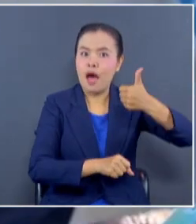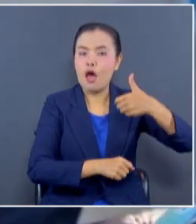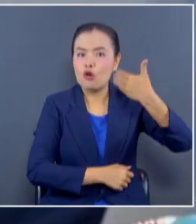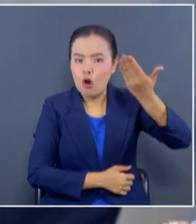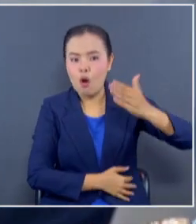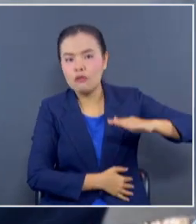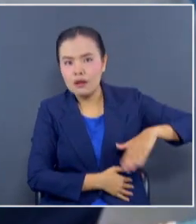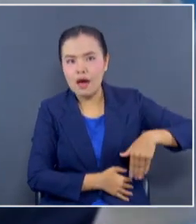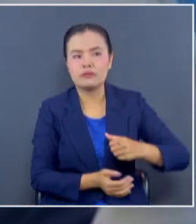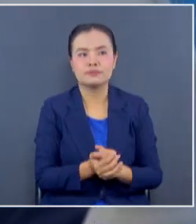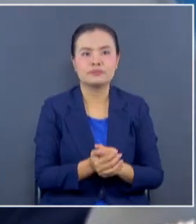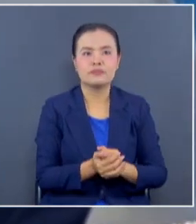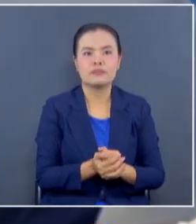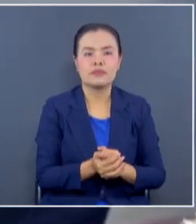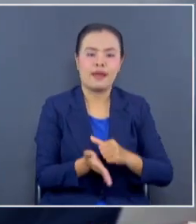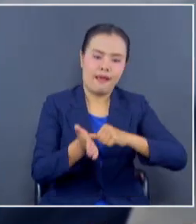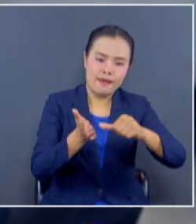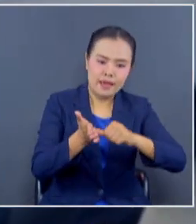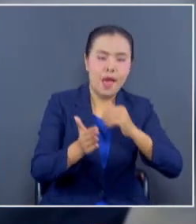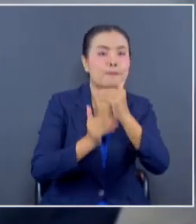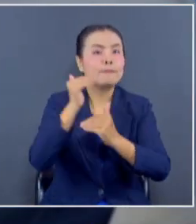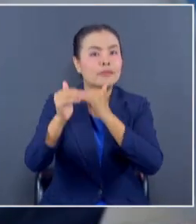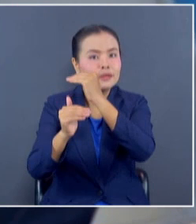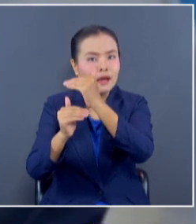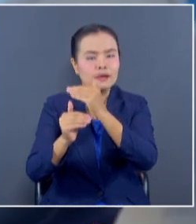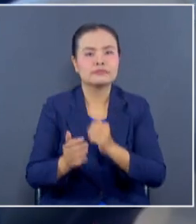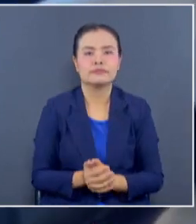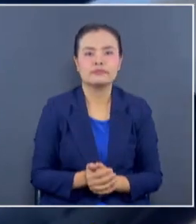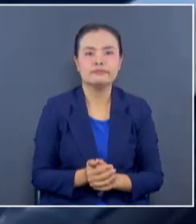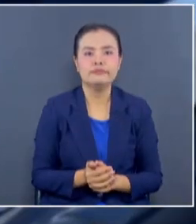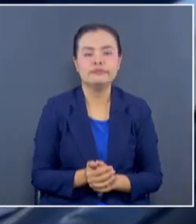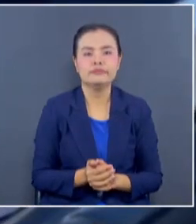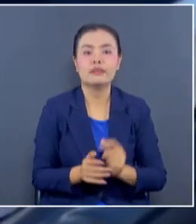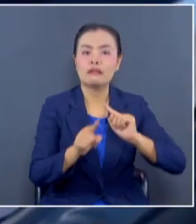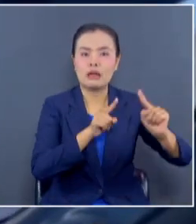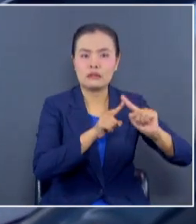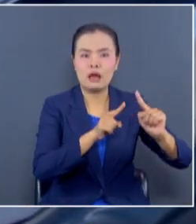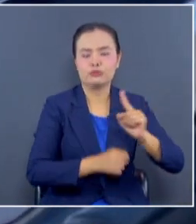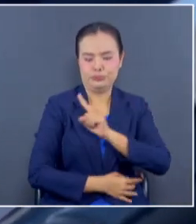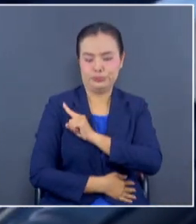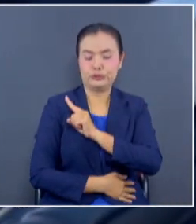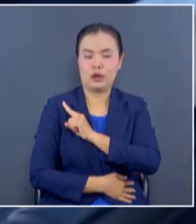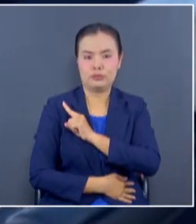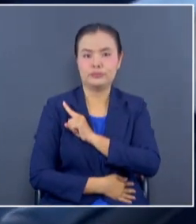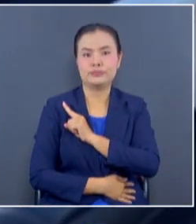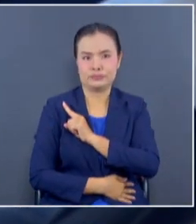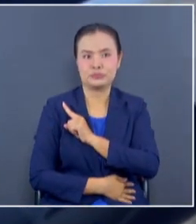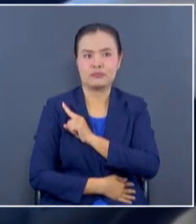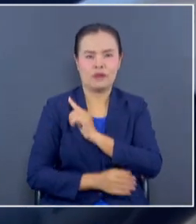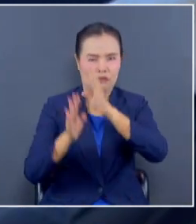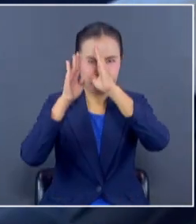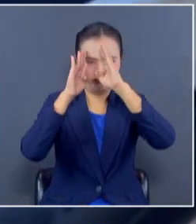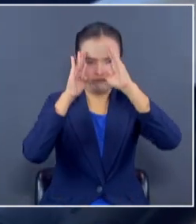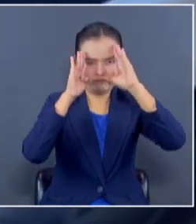การปรับโครงสร้างเรื่องของการแก้ไขเรื่องการพัฒนานะครับหลายๆเรื่องก็ถือว่าเป็นภารกิจที่เยอะแล้วก็